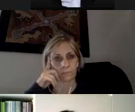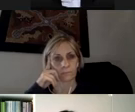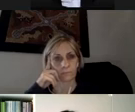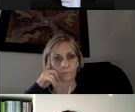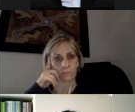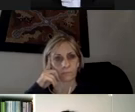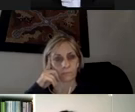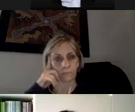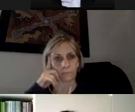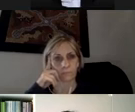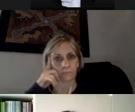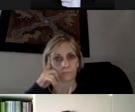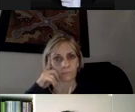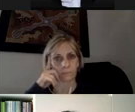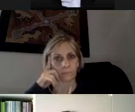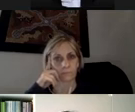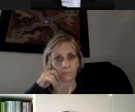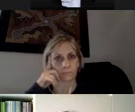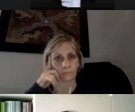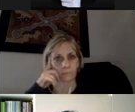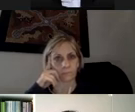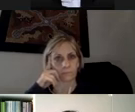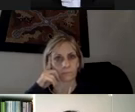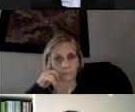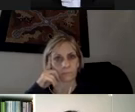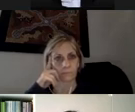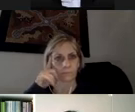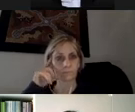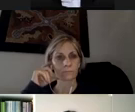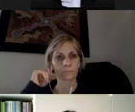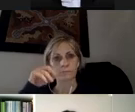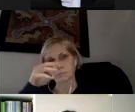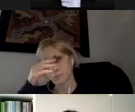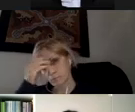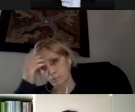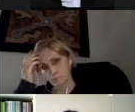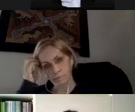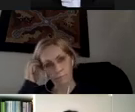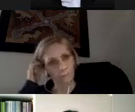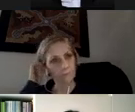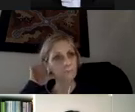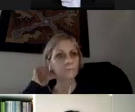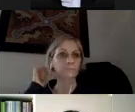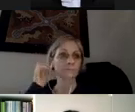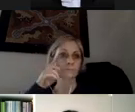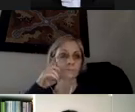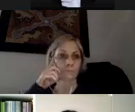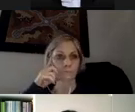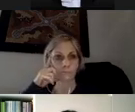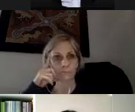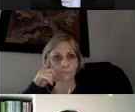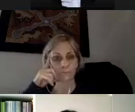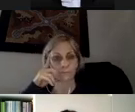molti no di l'utilizzo dei social ebbene è stato visto da un da un report che il servizio